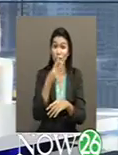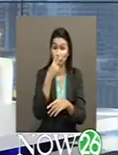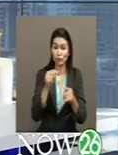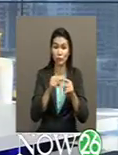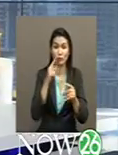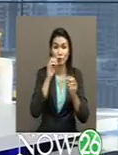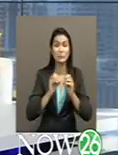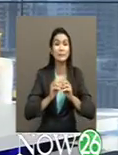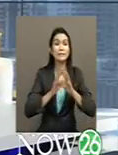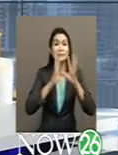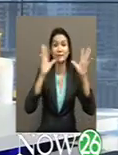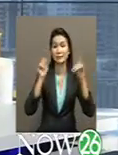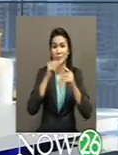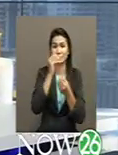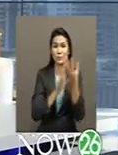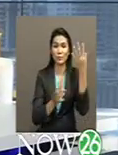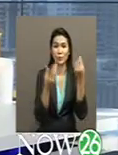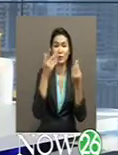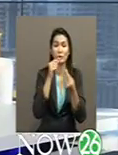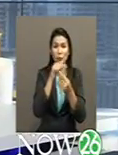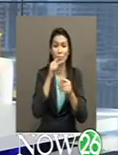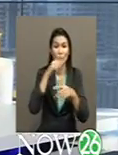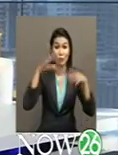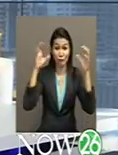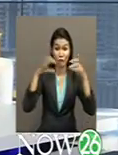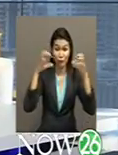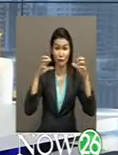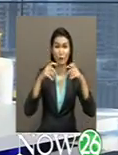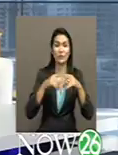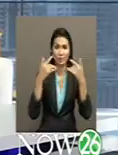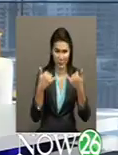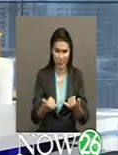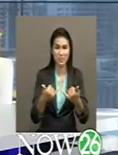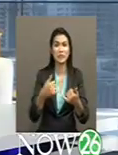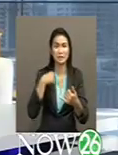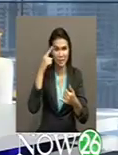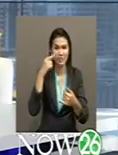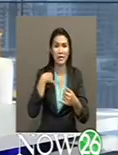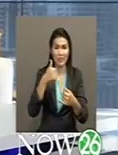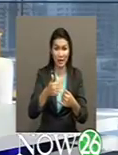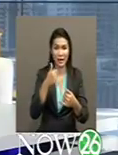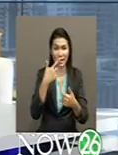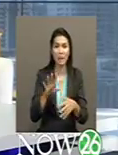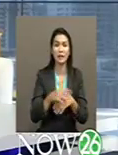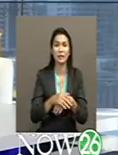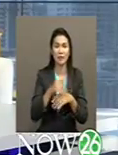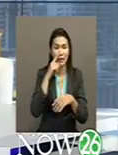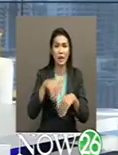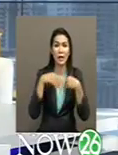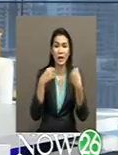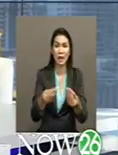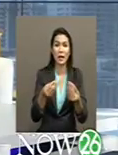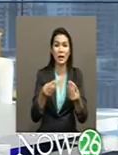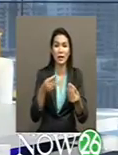ไปดูความสดชื่นนะฮะของต้นไม้ในฤดูฝนนะครับซึ่งตอนนี้ก็เริ่มที่จะผลิดอกออกใบมาแล้วนะฮะแล้วก็ให้บรรด